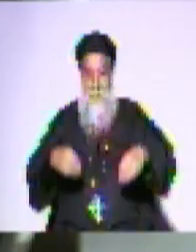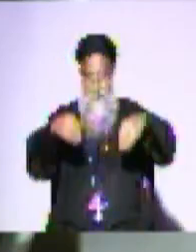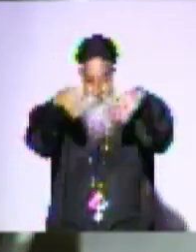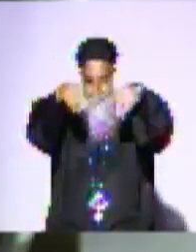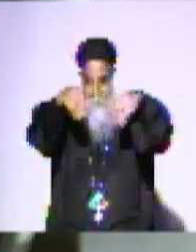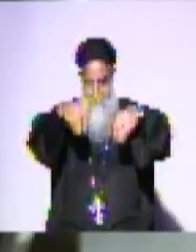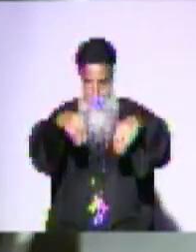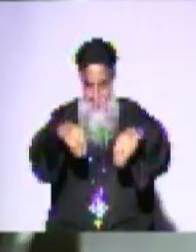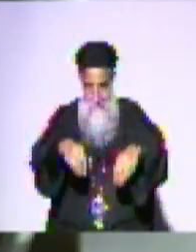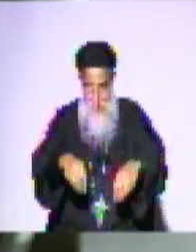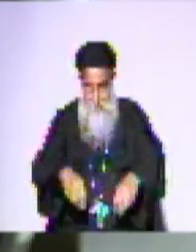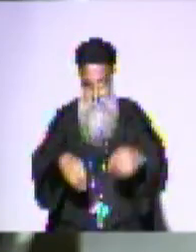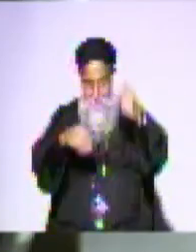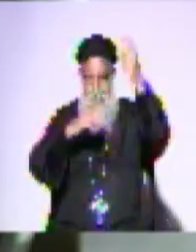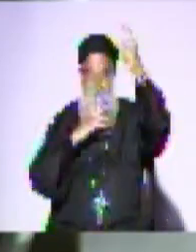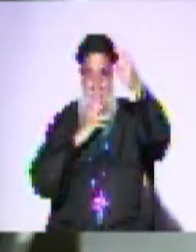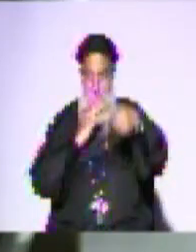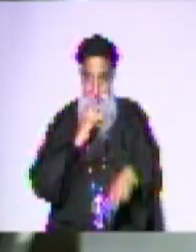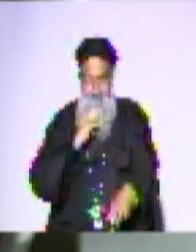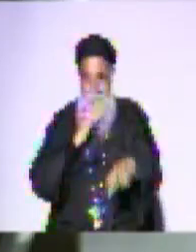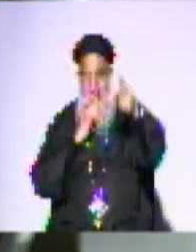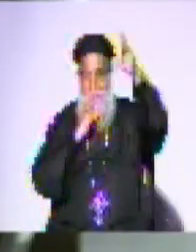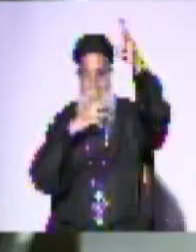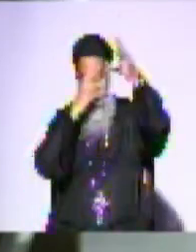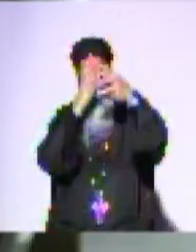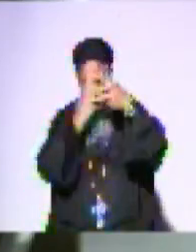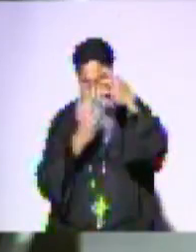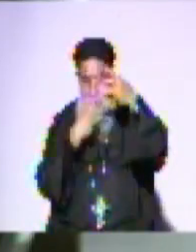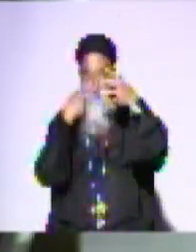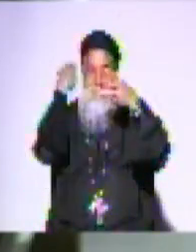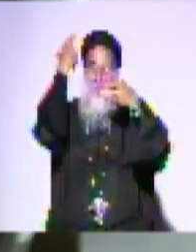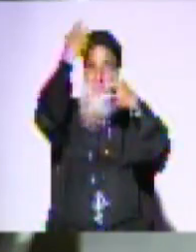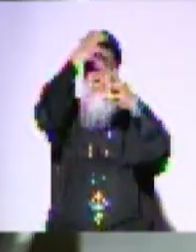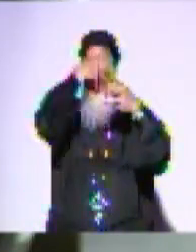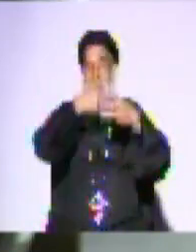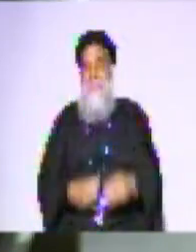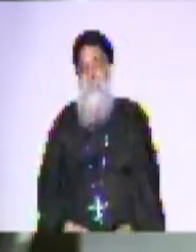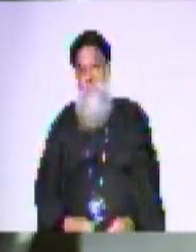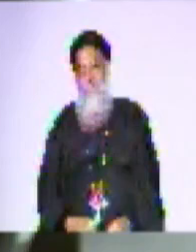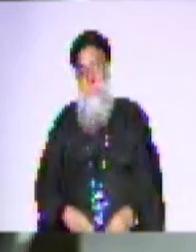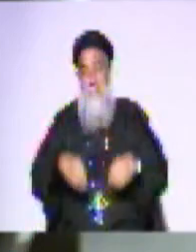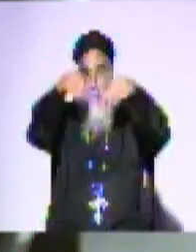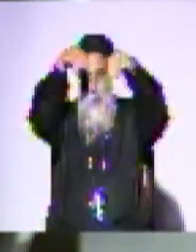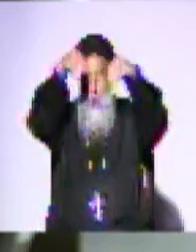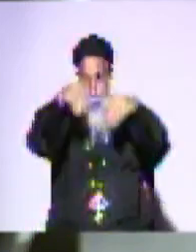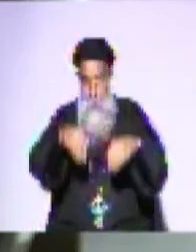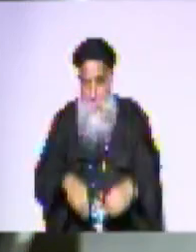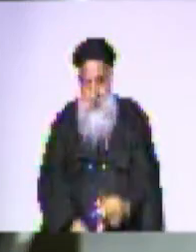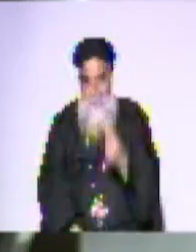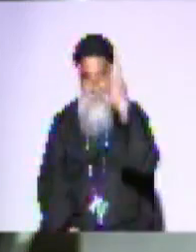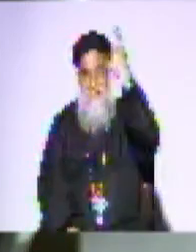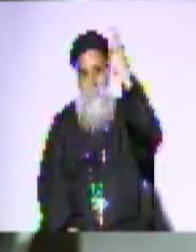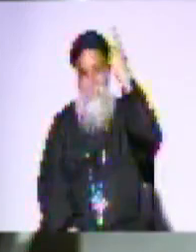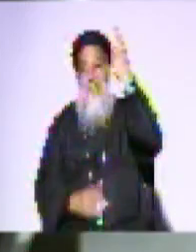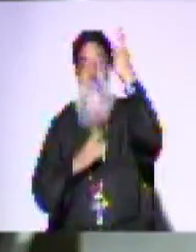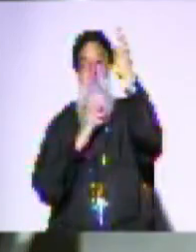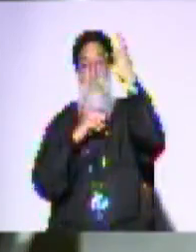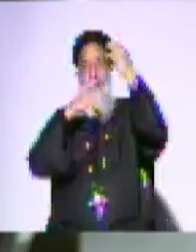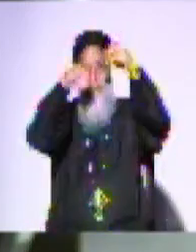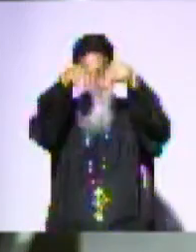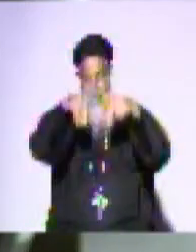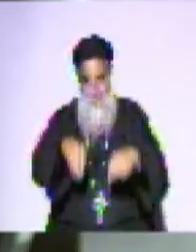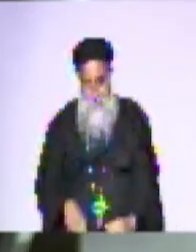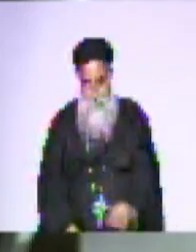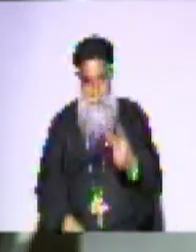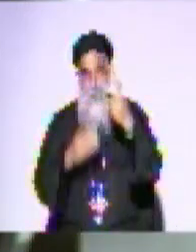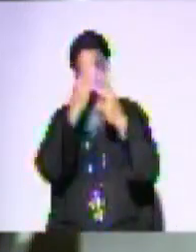باسم الآب والابن والروح القدس. يعني ثلاث